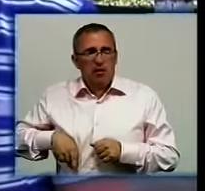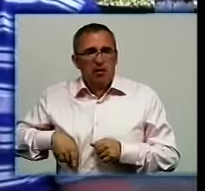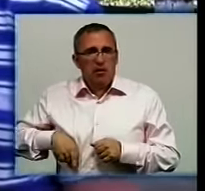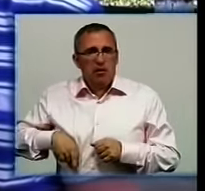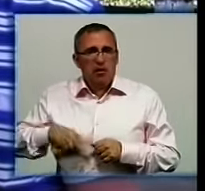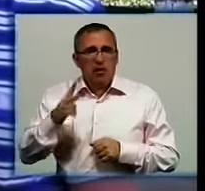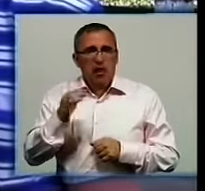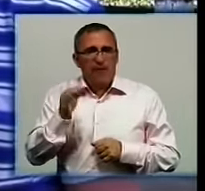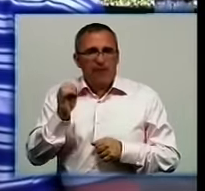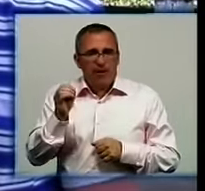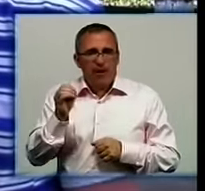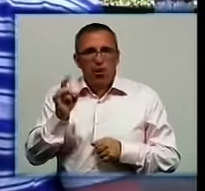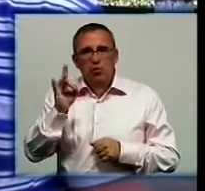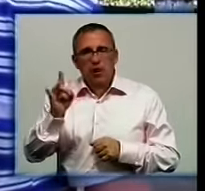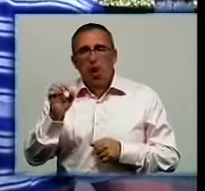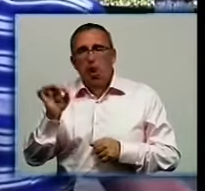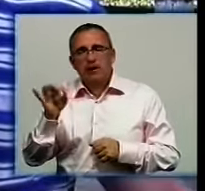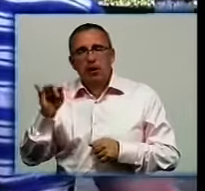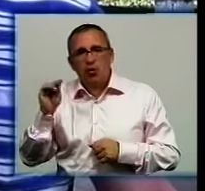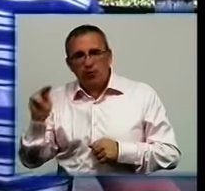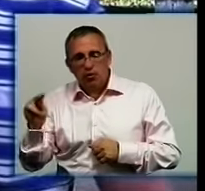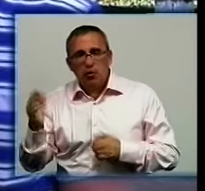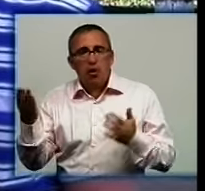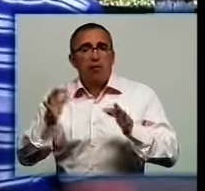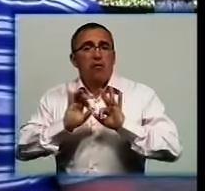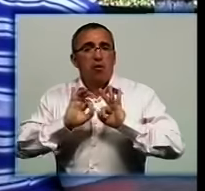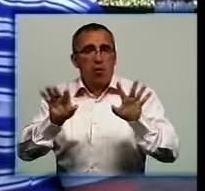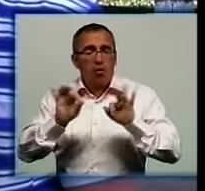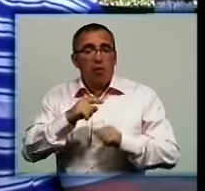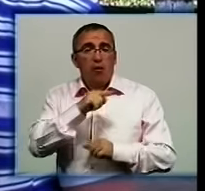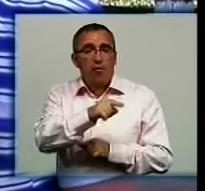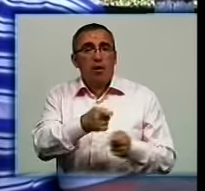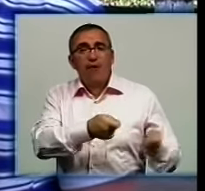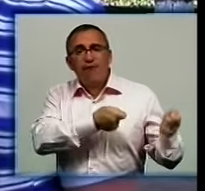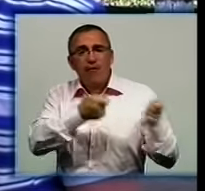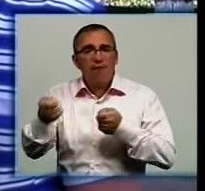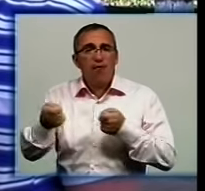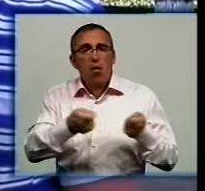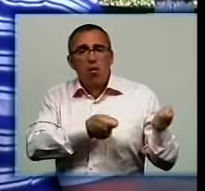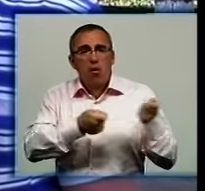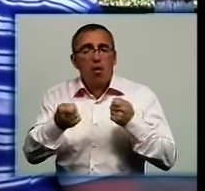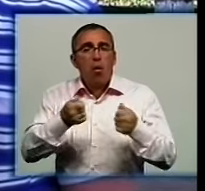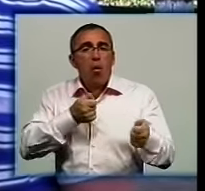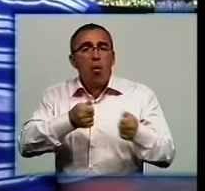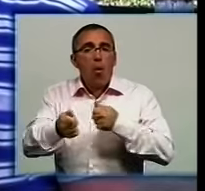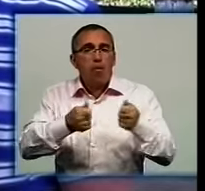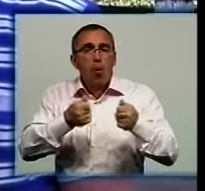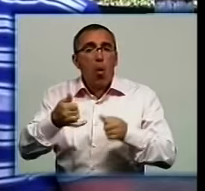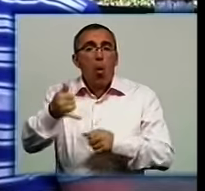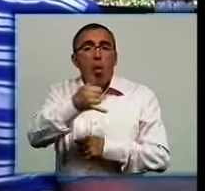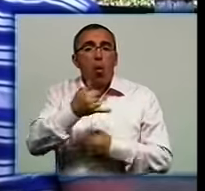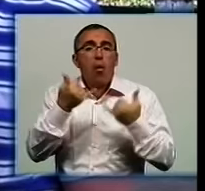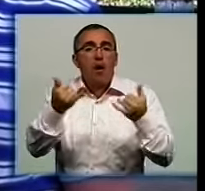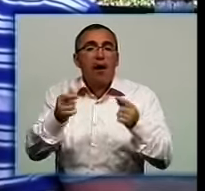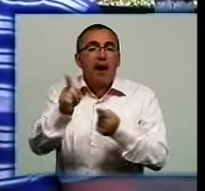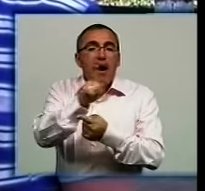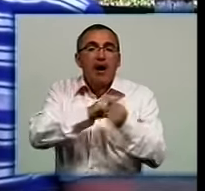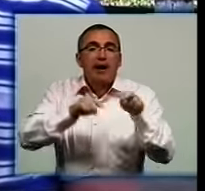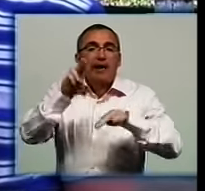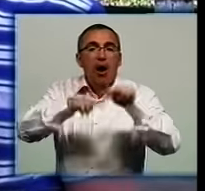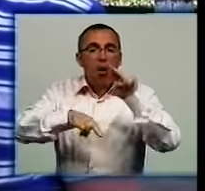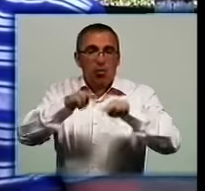«Розкішне» Русланом Олександровичем, який розказував, що вони вивозили просто обладнання олійні для того, щоб реконструювати